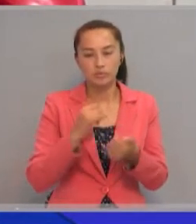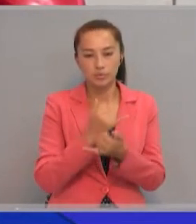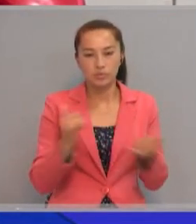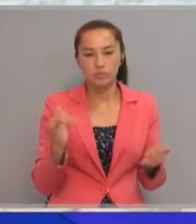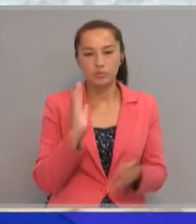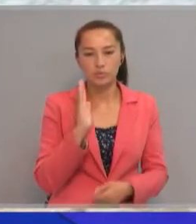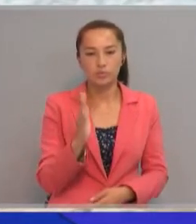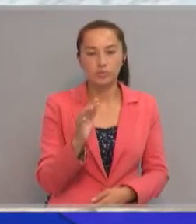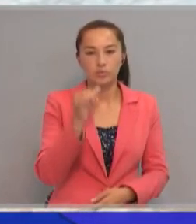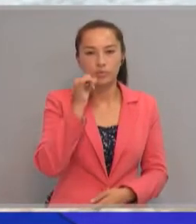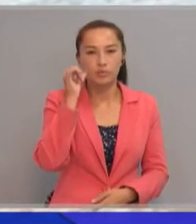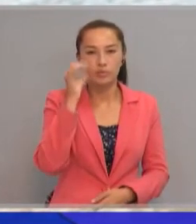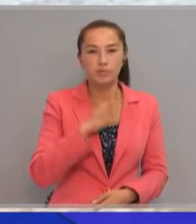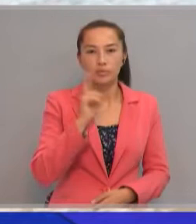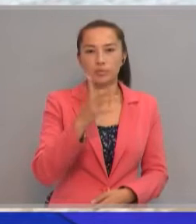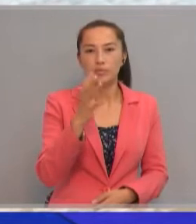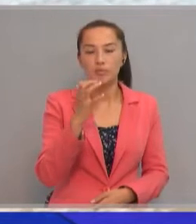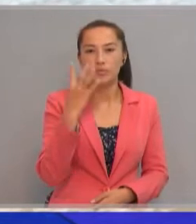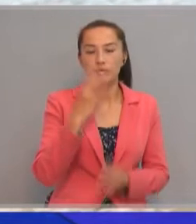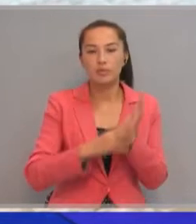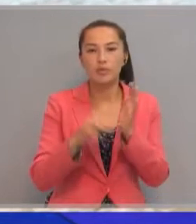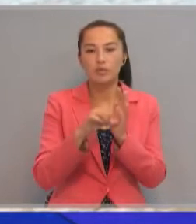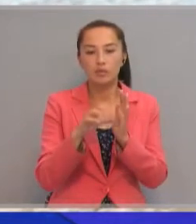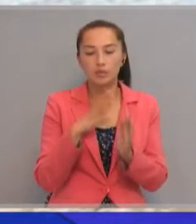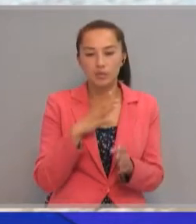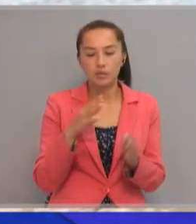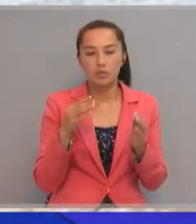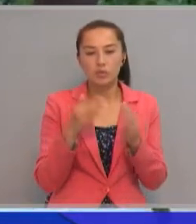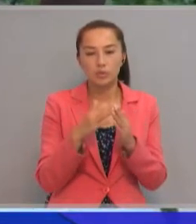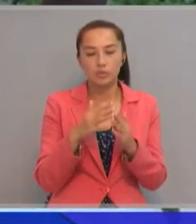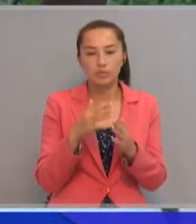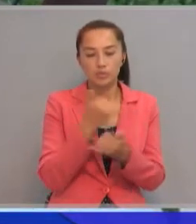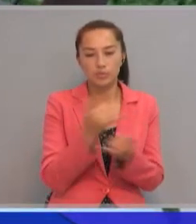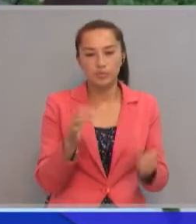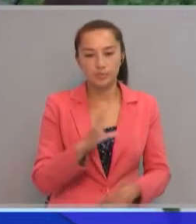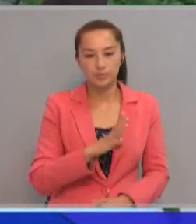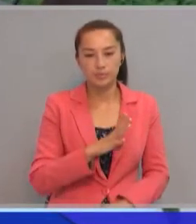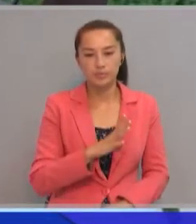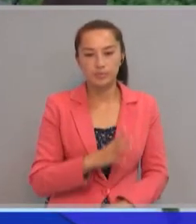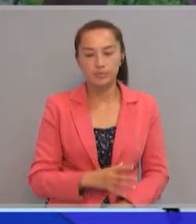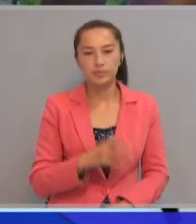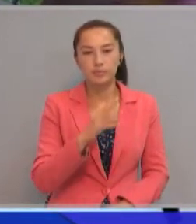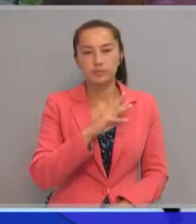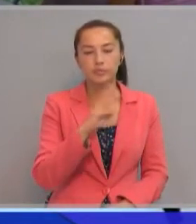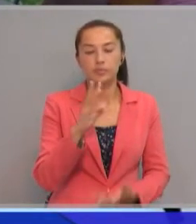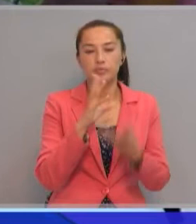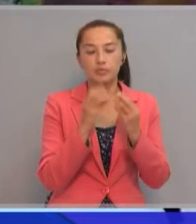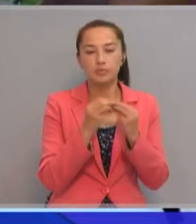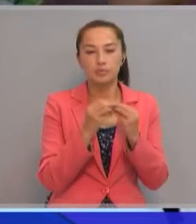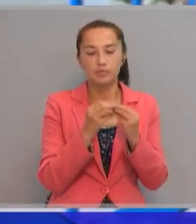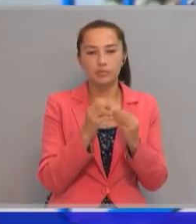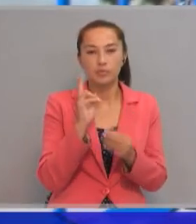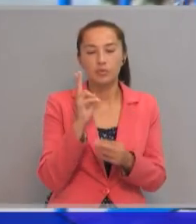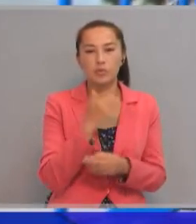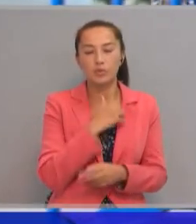болады. Ал өткен жылы 1596 азамат жалдамалы баспанамен қамтылған болатын. Миллионды шаһарда баспанаға деген